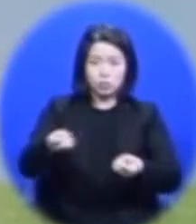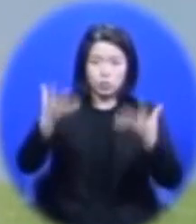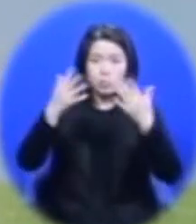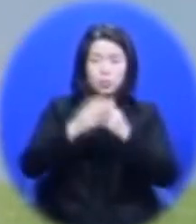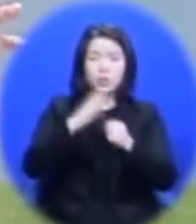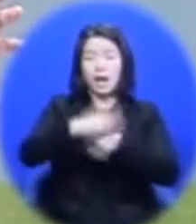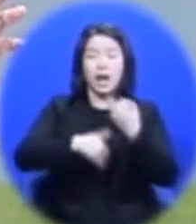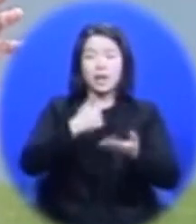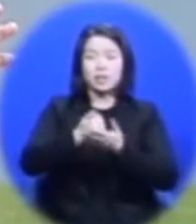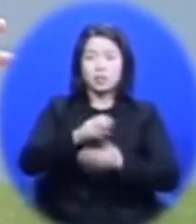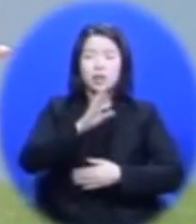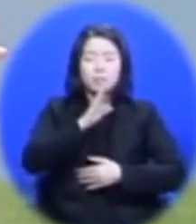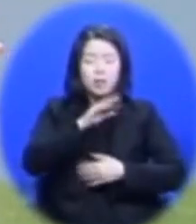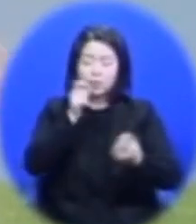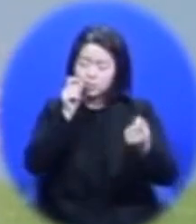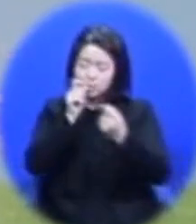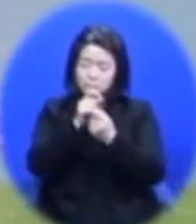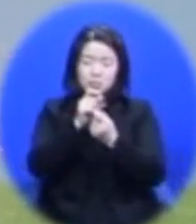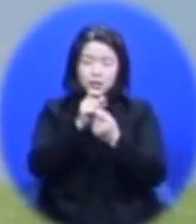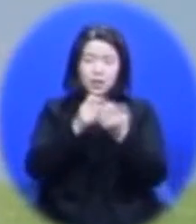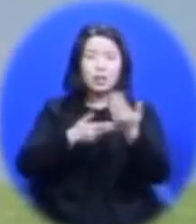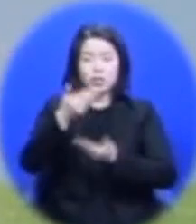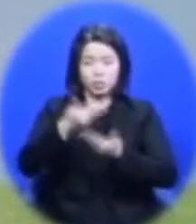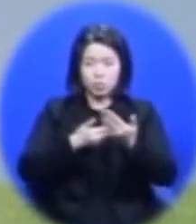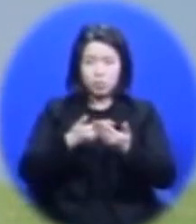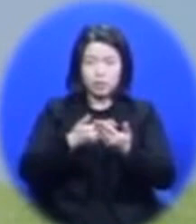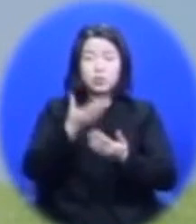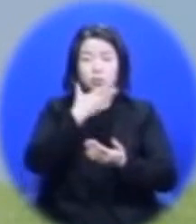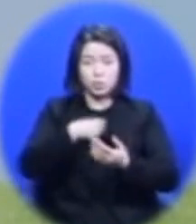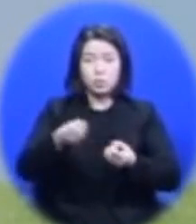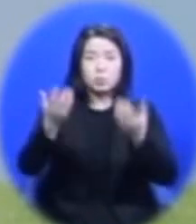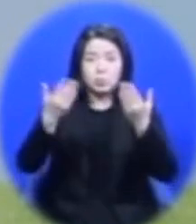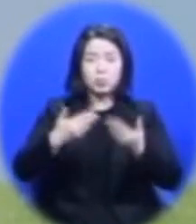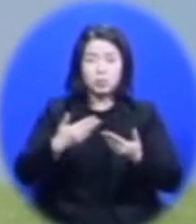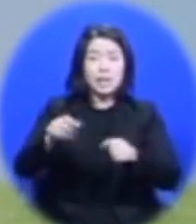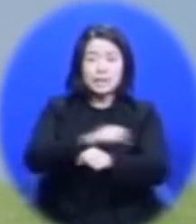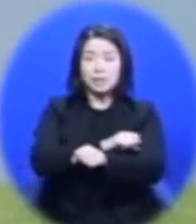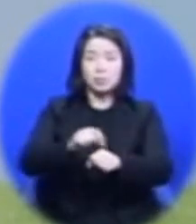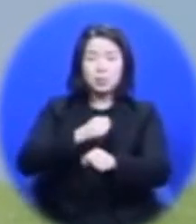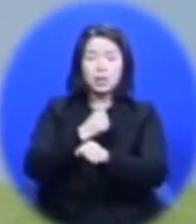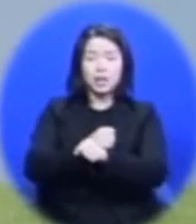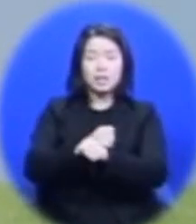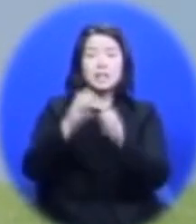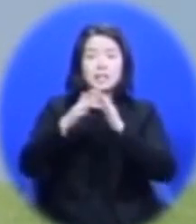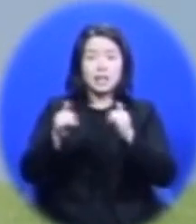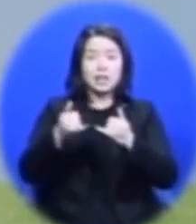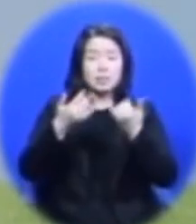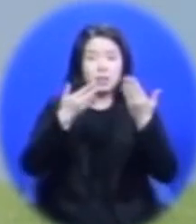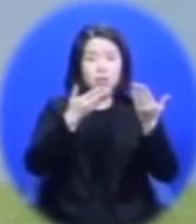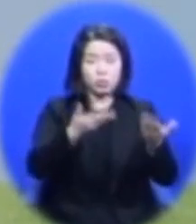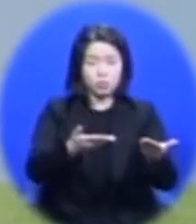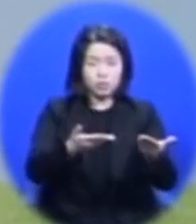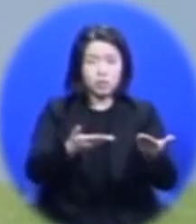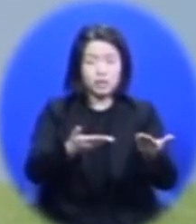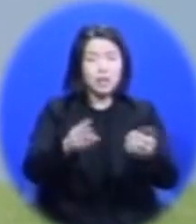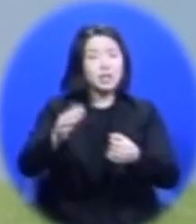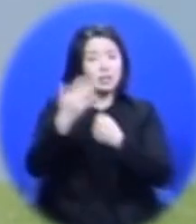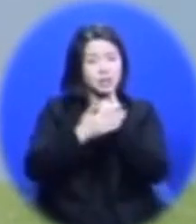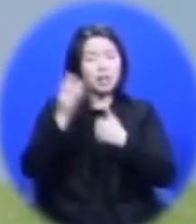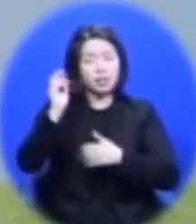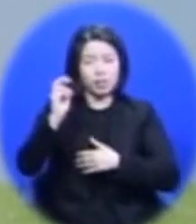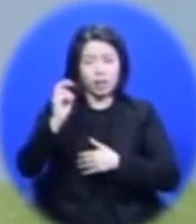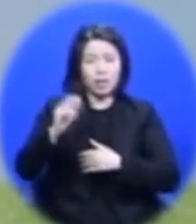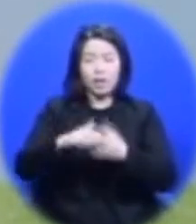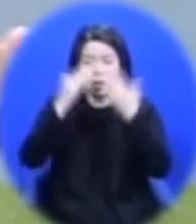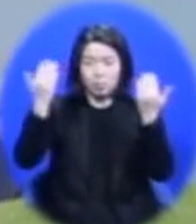하나님과 아주 친밀하게 교제하는 이런 축복은 특별한 사람들에게 하나님이 주시는 은혜일 거야.